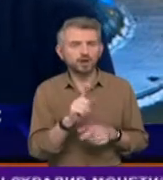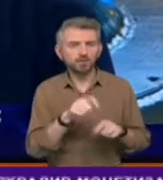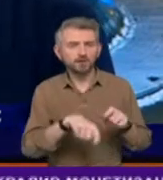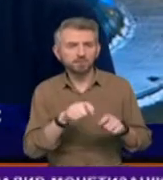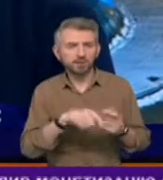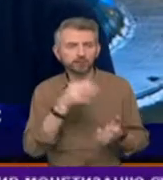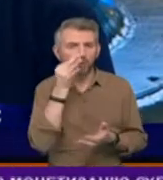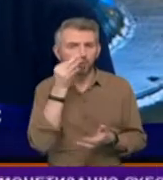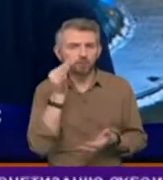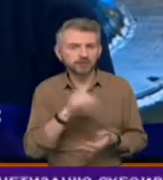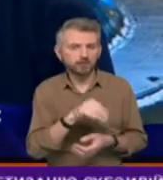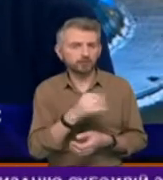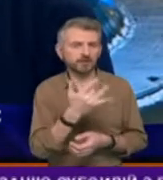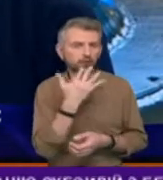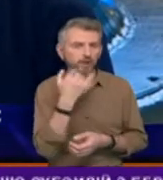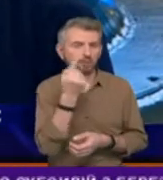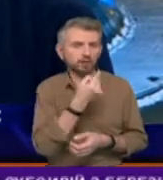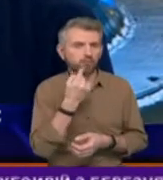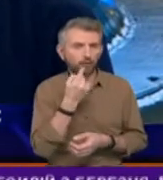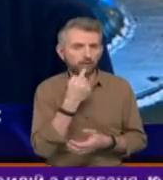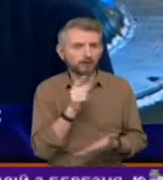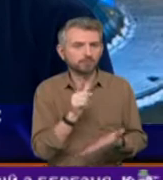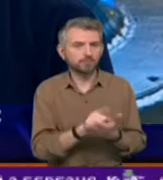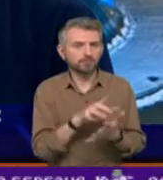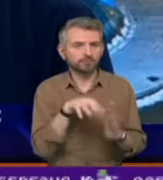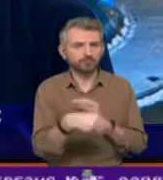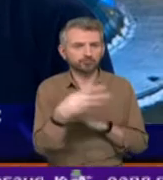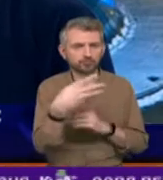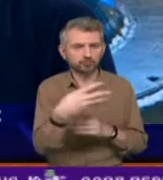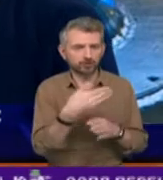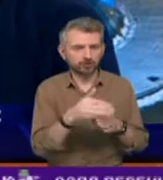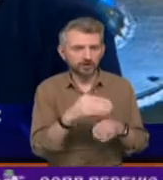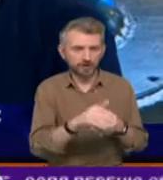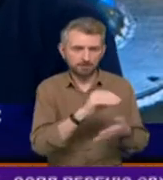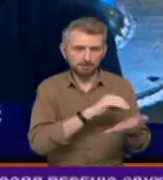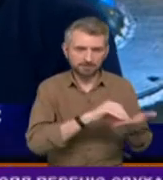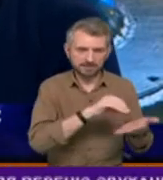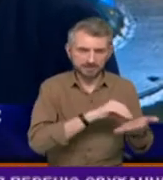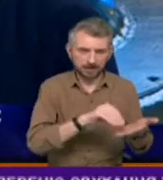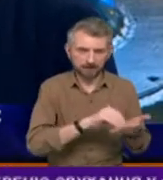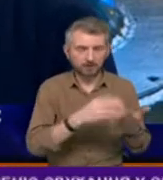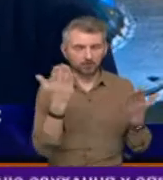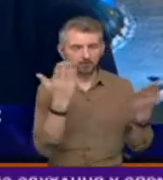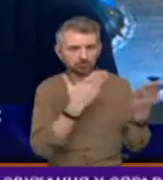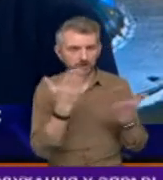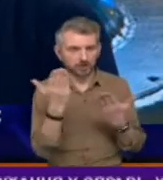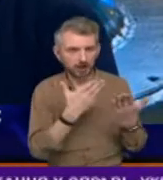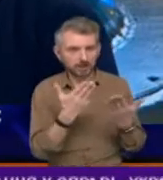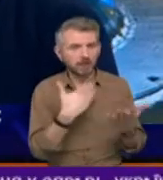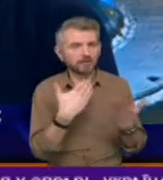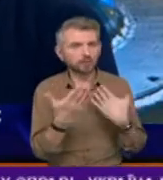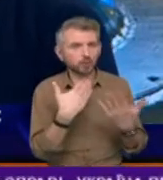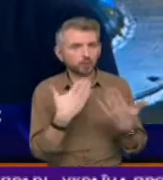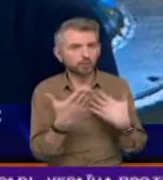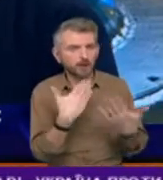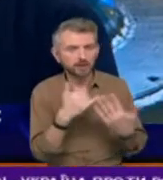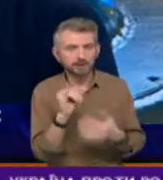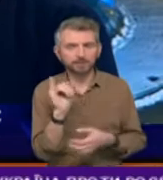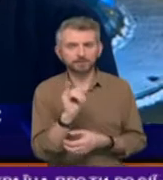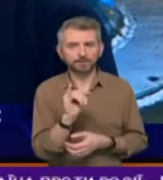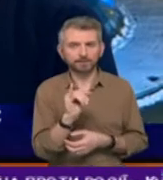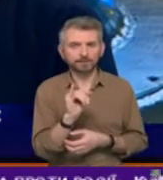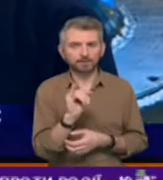пам'ятаю точних цифр, але у нас катастрофічно через 4-5 років не вистачатиме вчителів з математики і